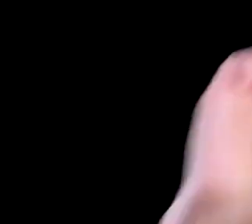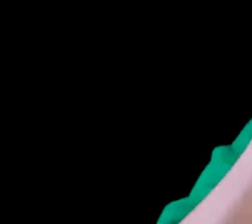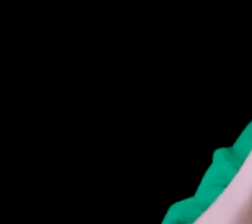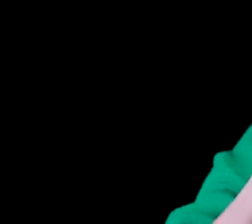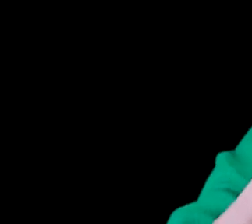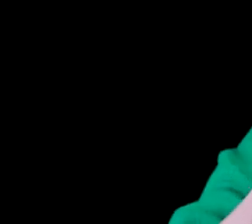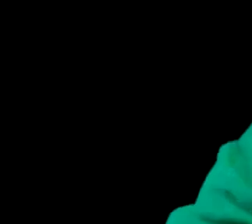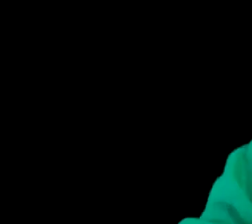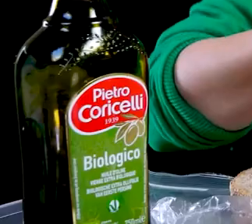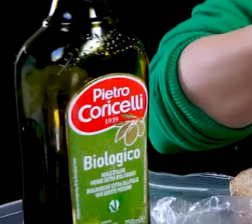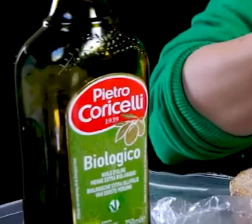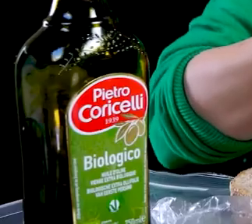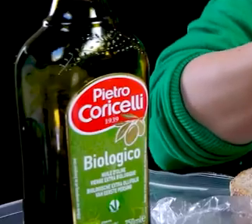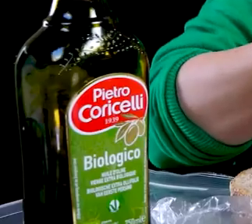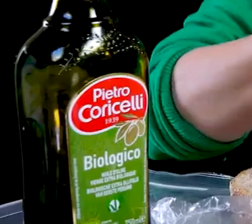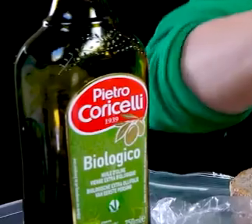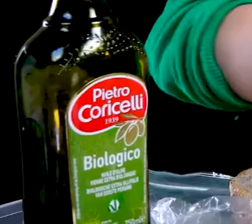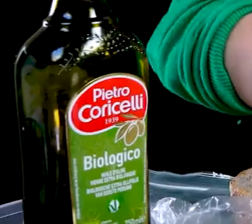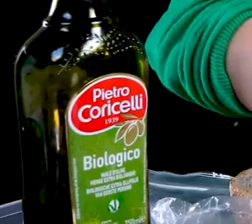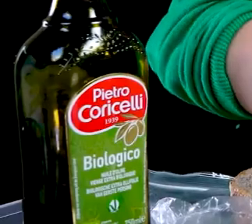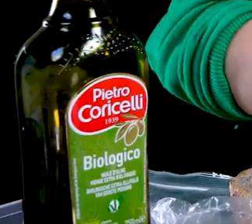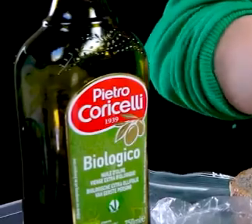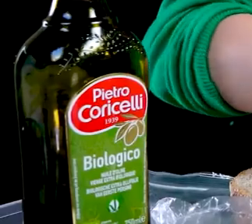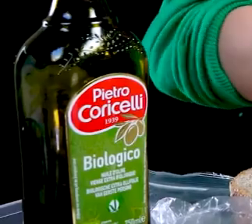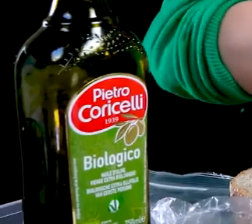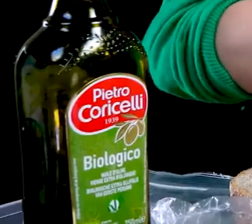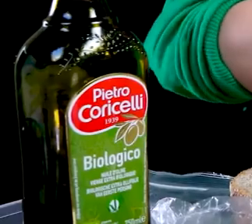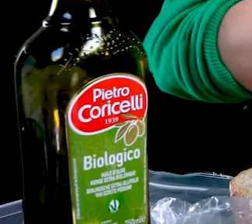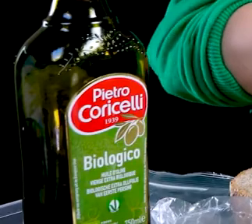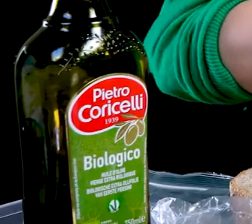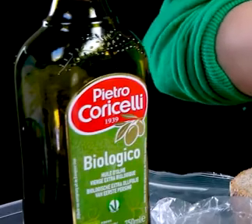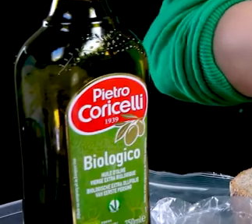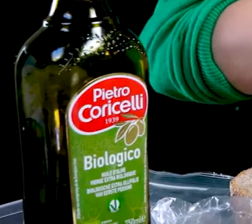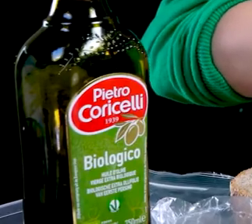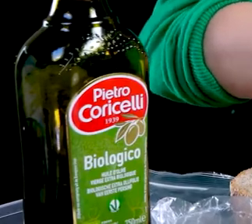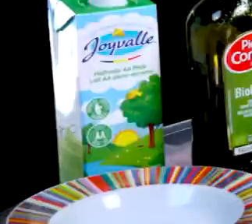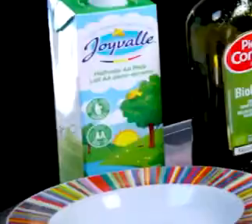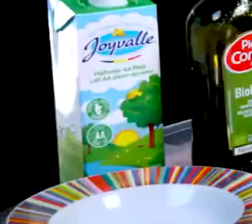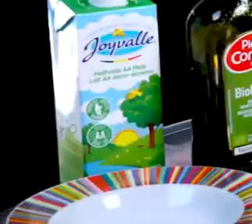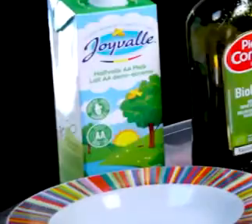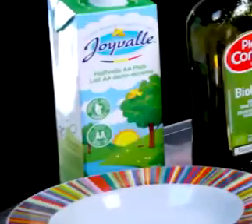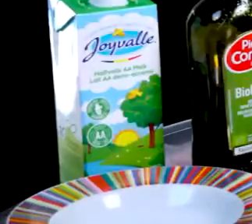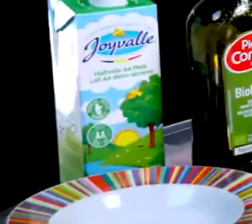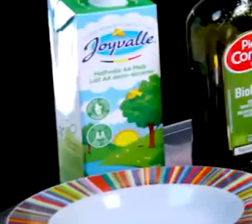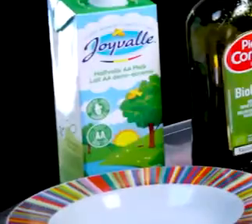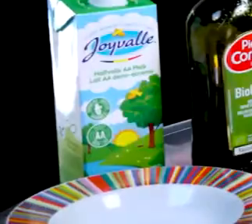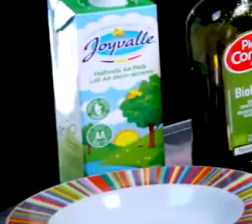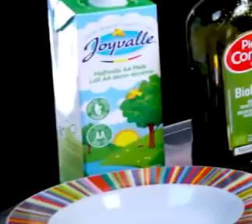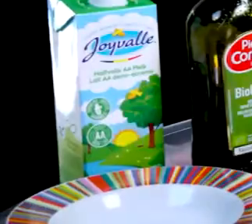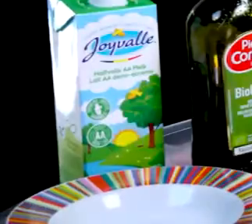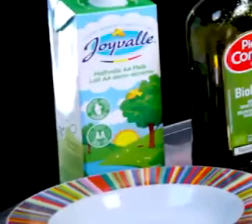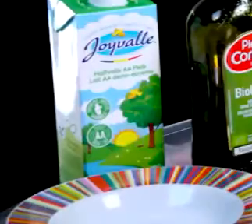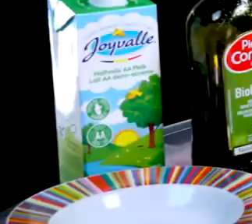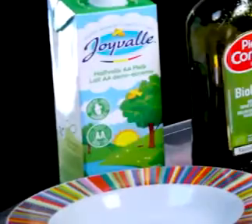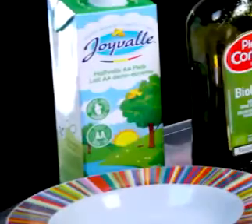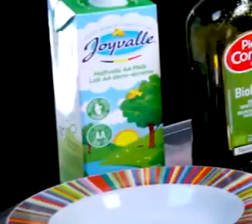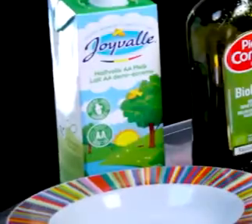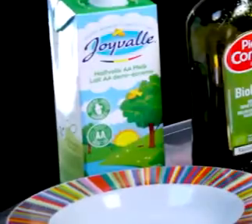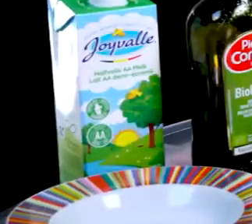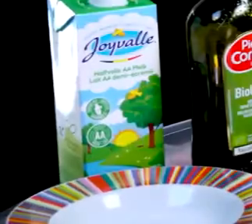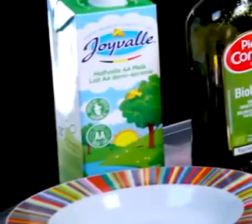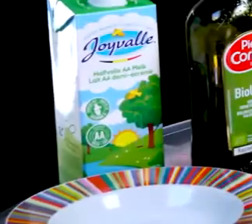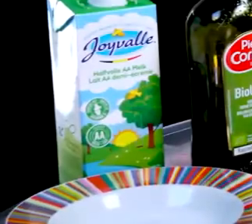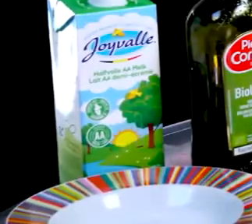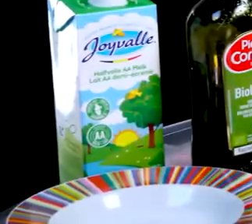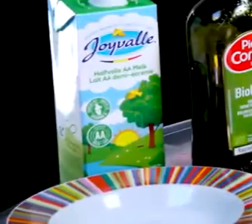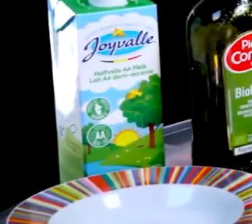faire, se laver les mains. Mes mains sont déjà propres, mais je vais me les laver vite fait quand même. Vous à la maison, les enfants, je compte sur vous pour bien